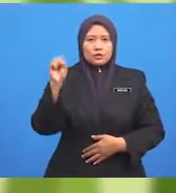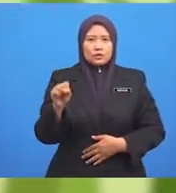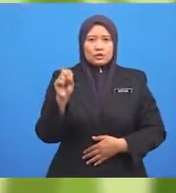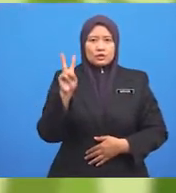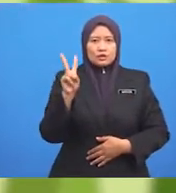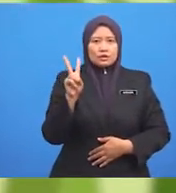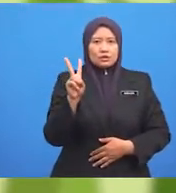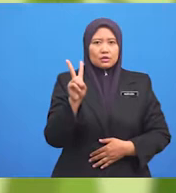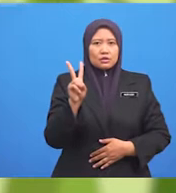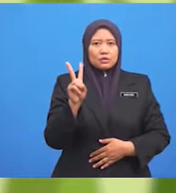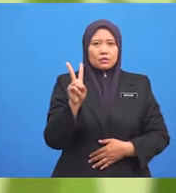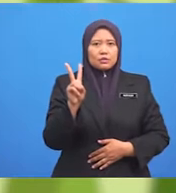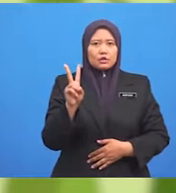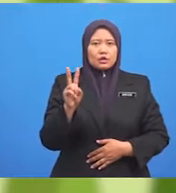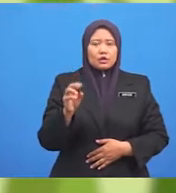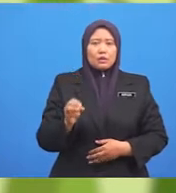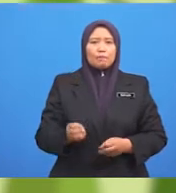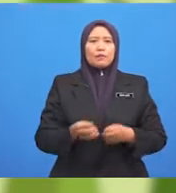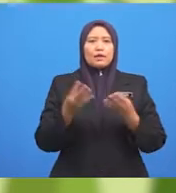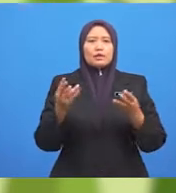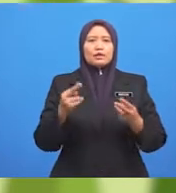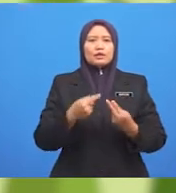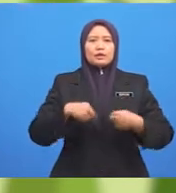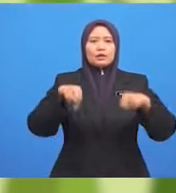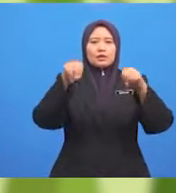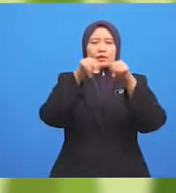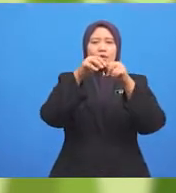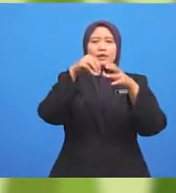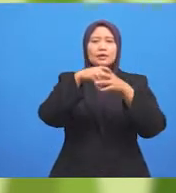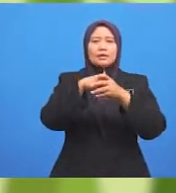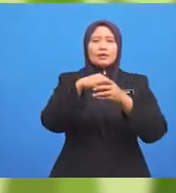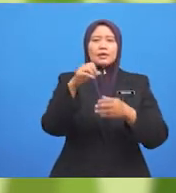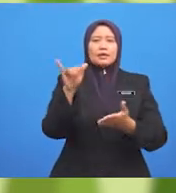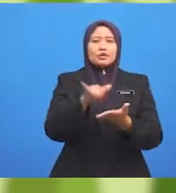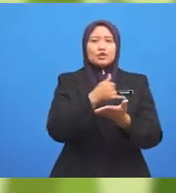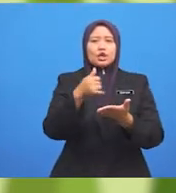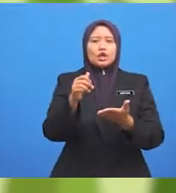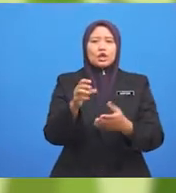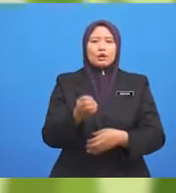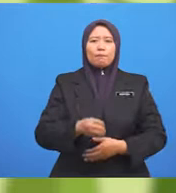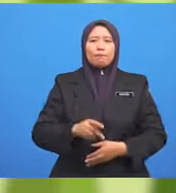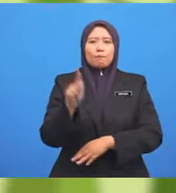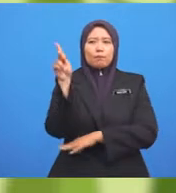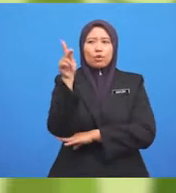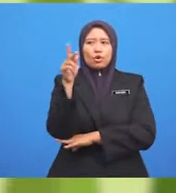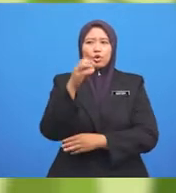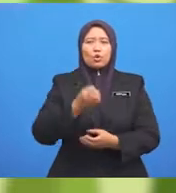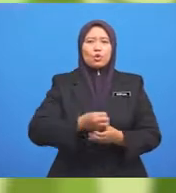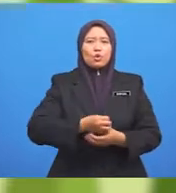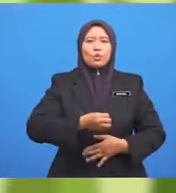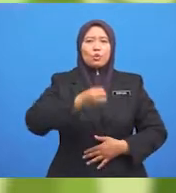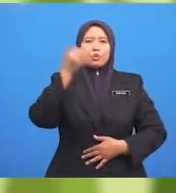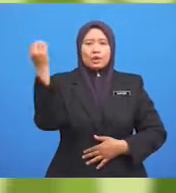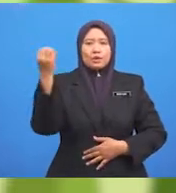yang kedua, banyak nilai yang terdapat dalam syair Pohon Buluh.